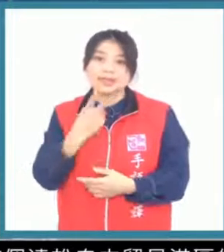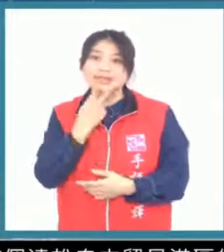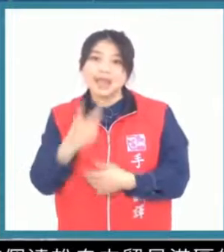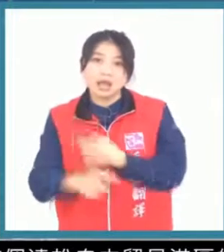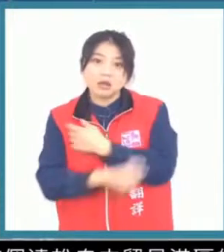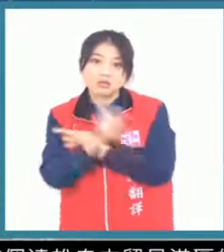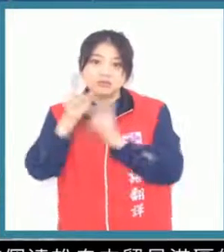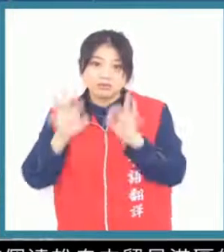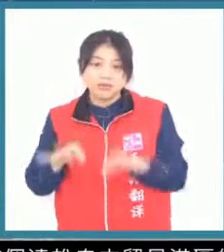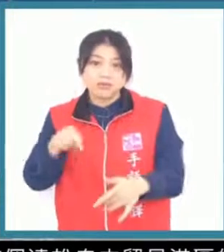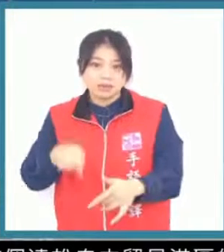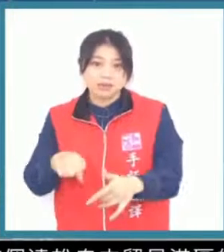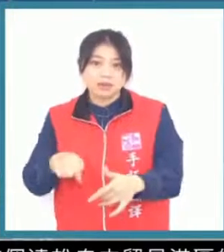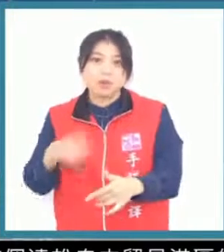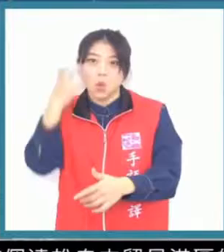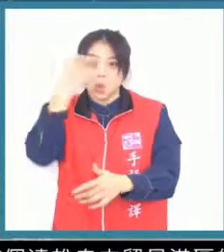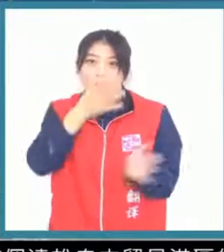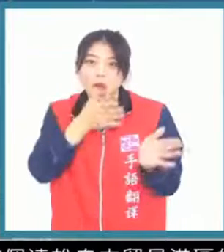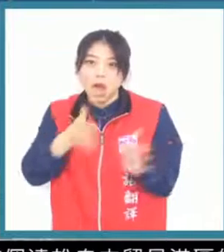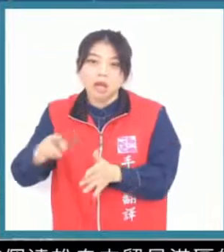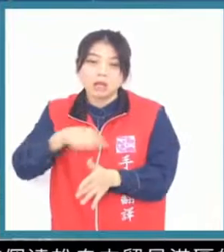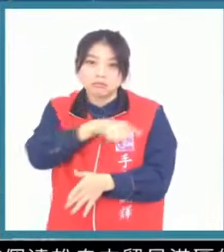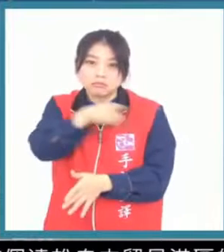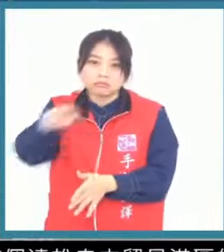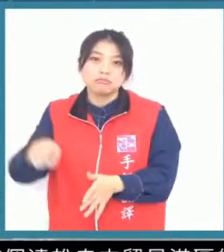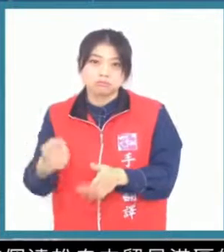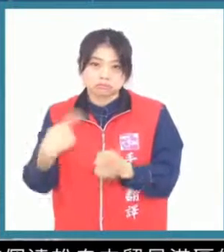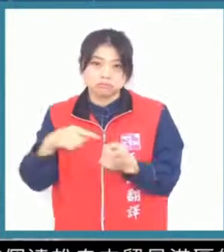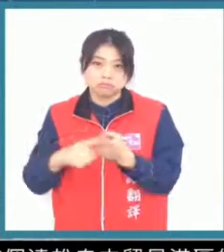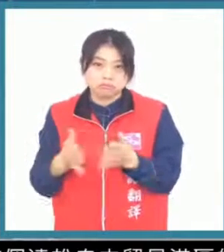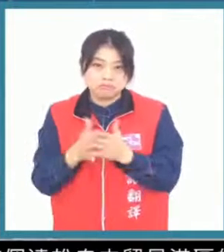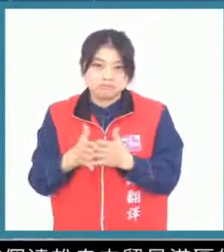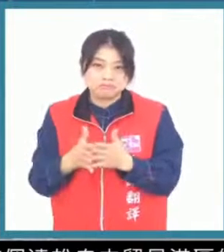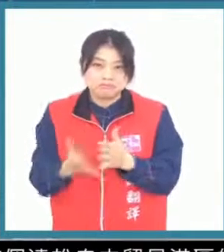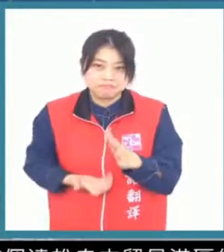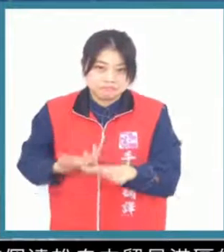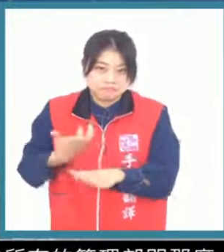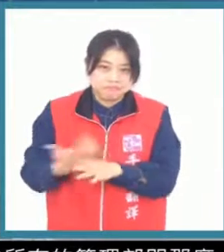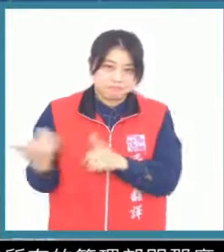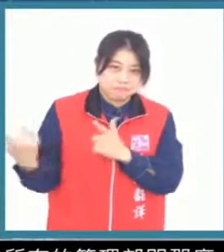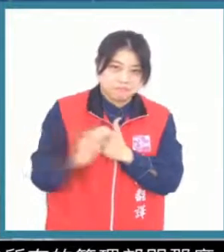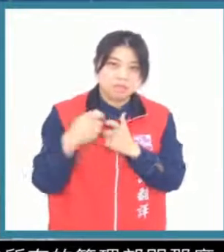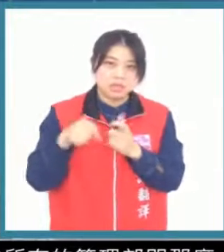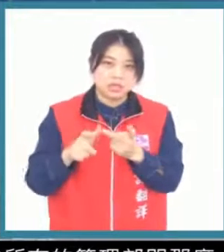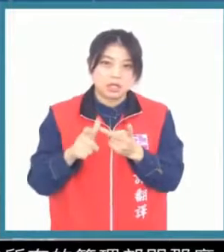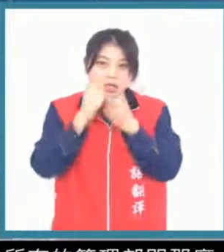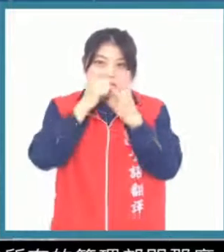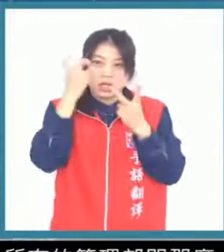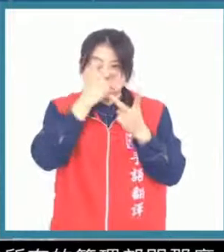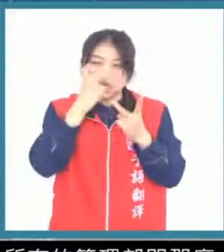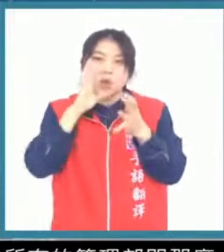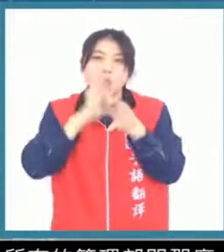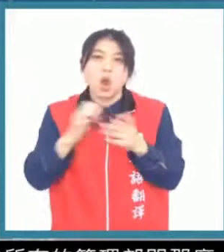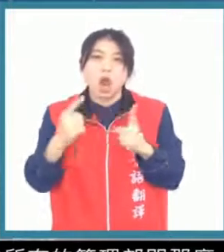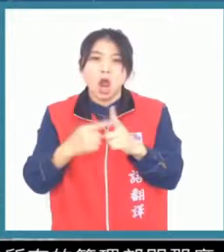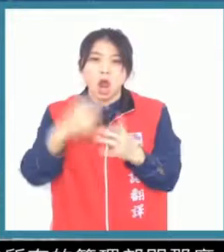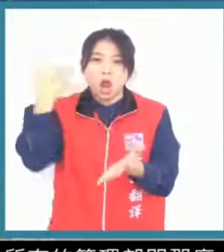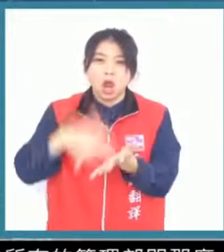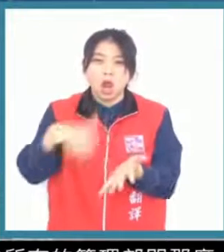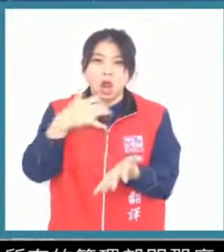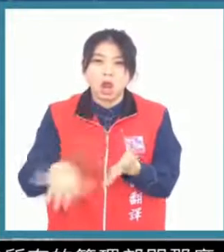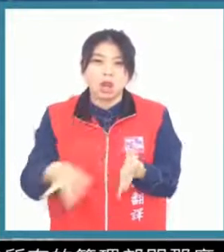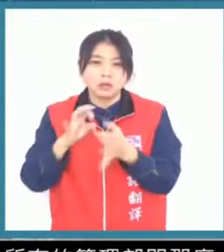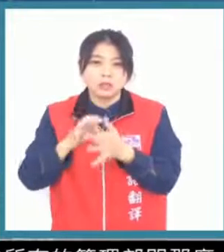所有的管理部门，那么一定要全力的协助这一项二采，因为人数很多。那前进指挥